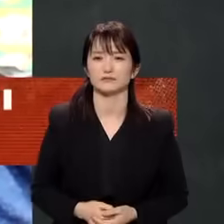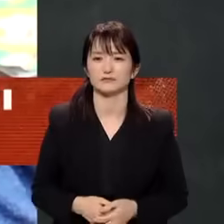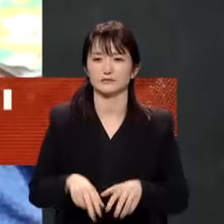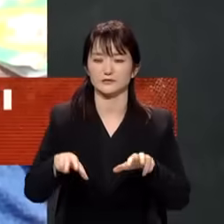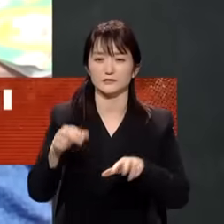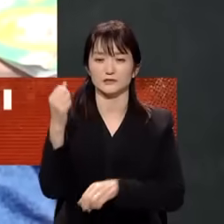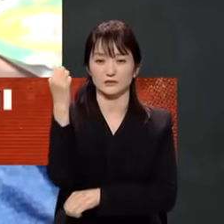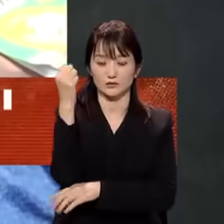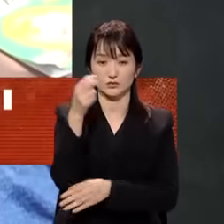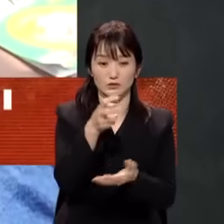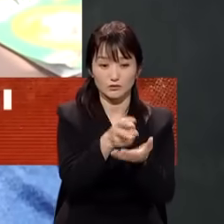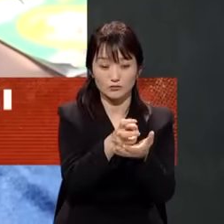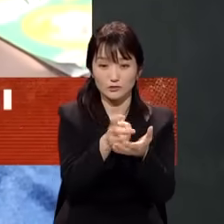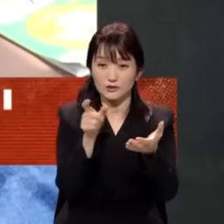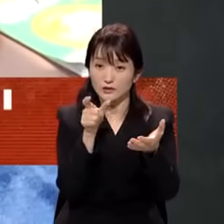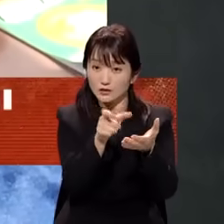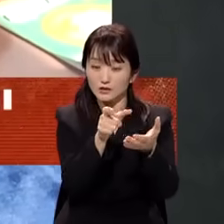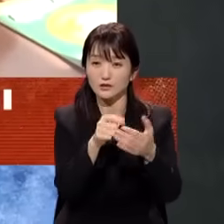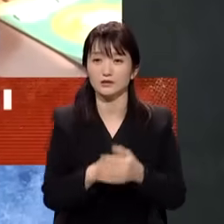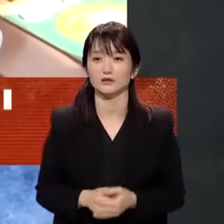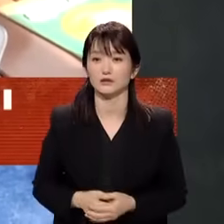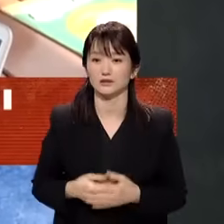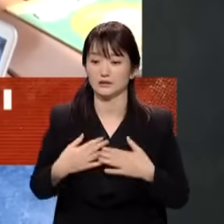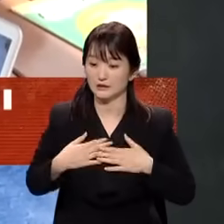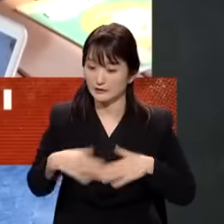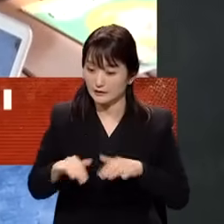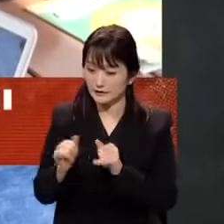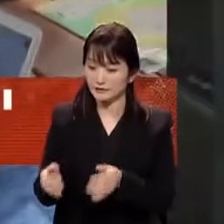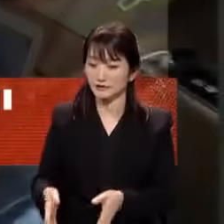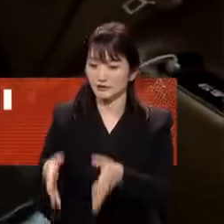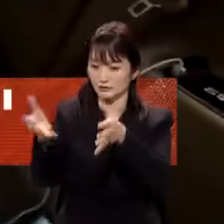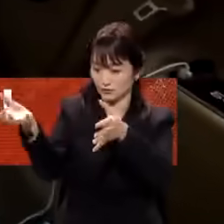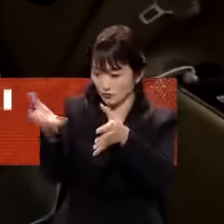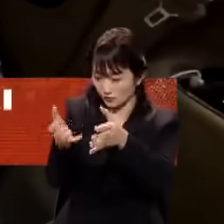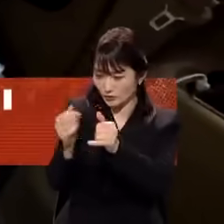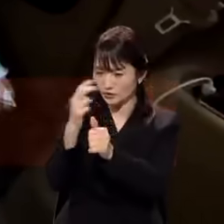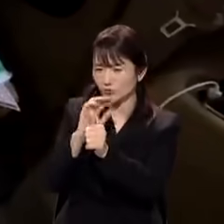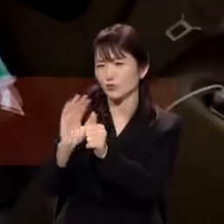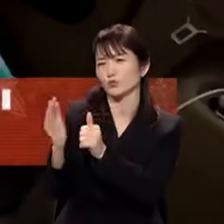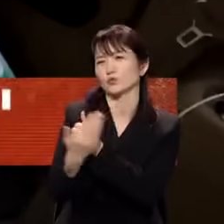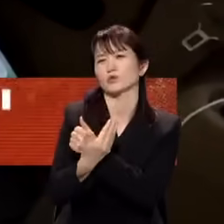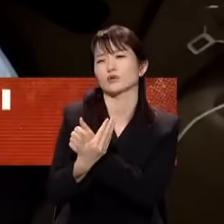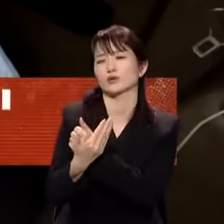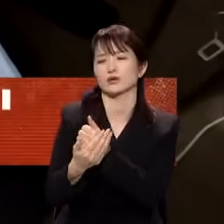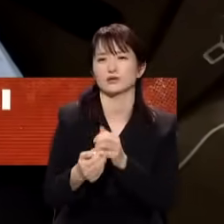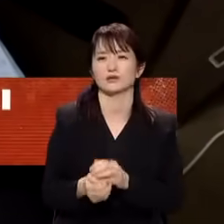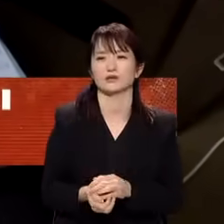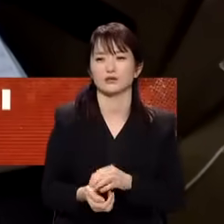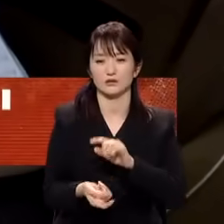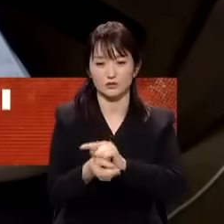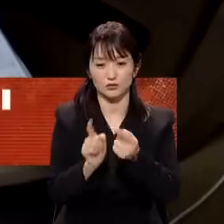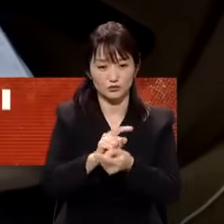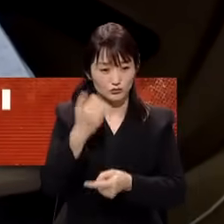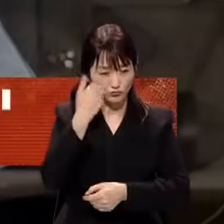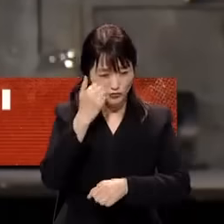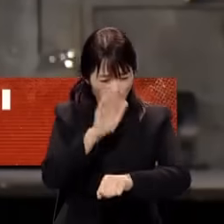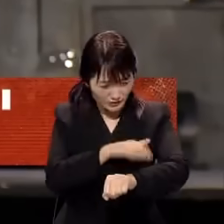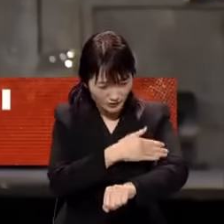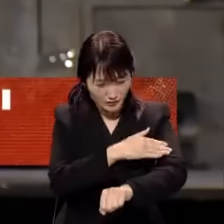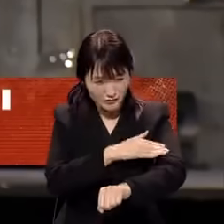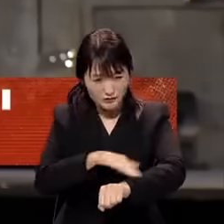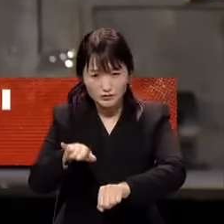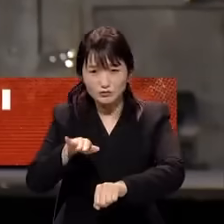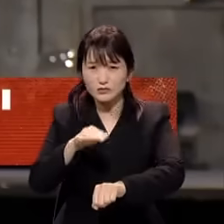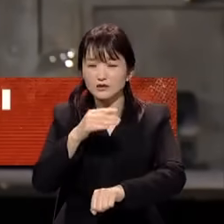기존 법은 아무래도 상대적으로 약자인 경우가 많은 세입자를 보호하는 쪽에 무게가 있다 보니까 이렇게 서로 누가 잘못했는지 따질 수 없을 정도의